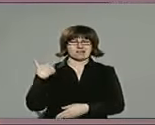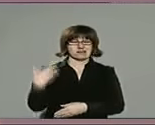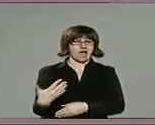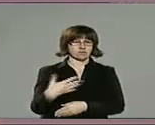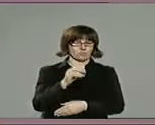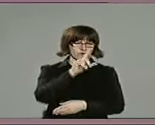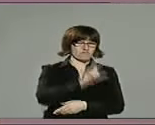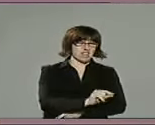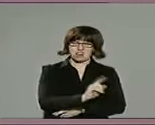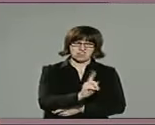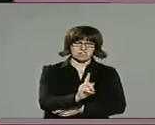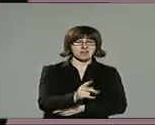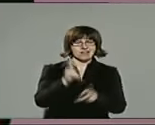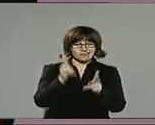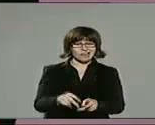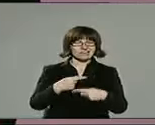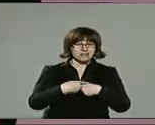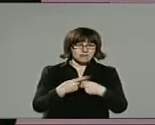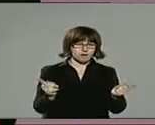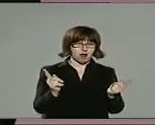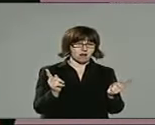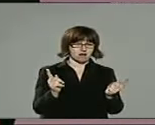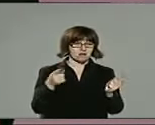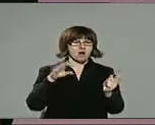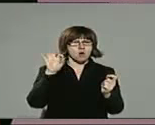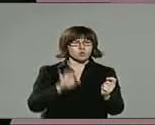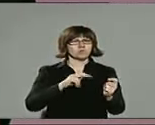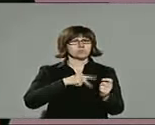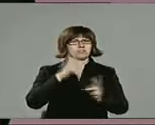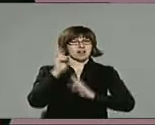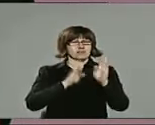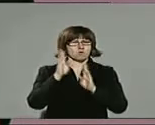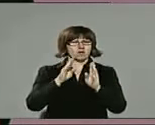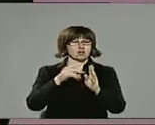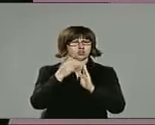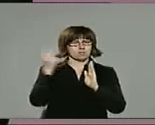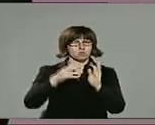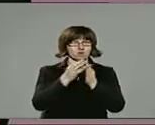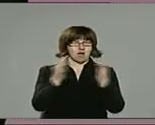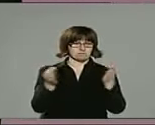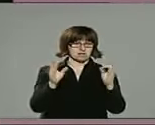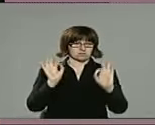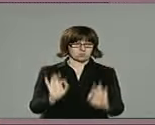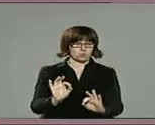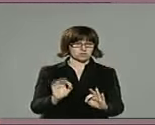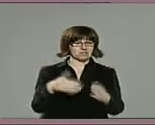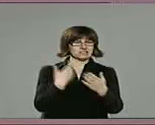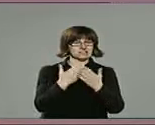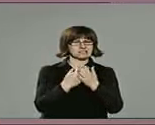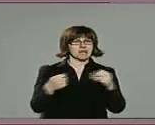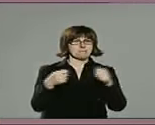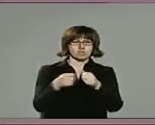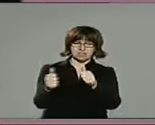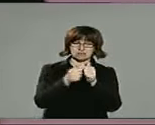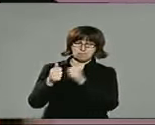für wenige, sondern Gerechtigkeit für alle. Das ist auch ein guter sozialdemokratischer Programmsatz, liebe Genossinnen und Genossen. Das sind